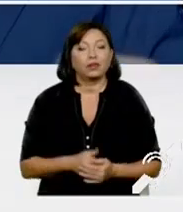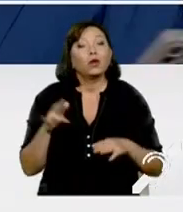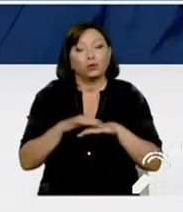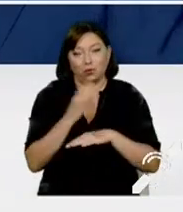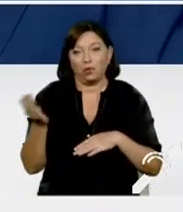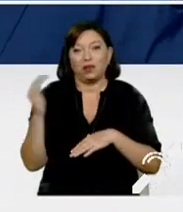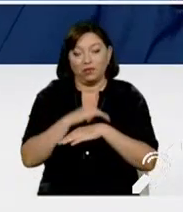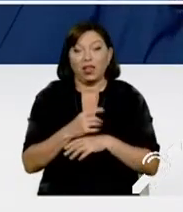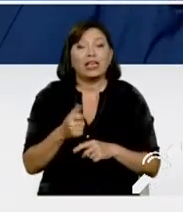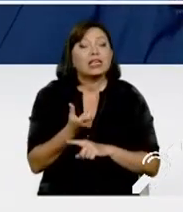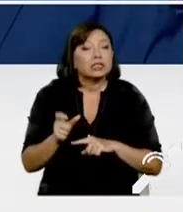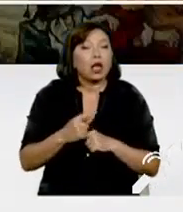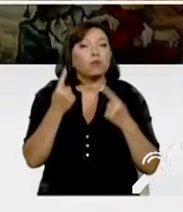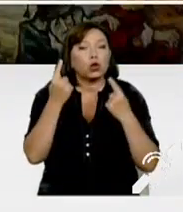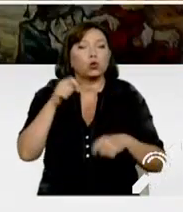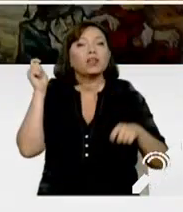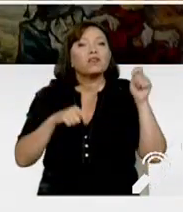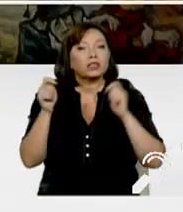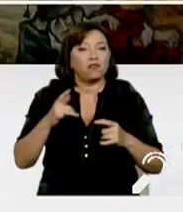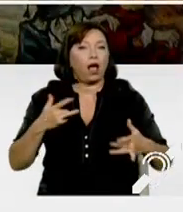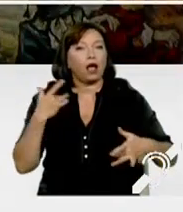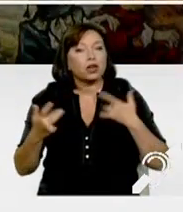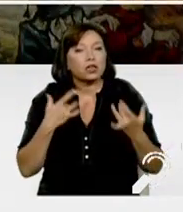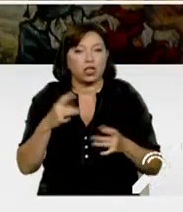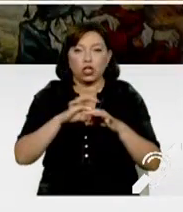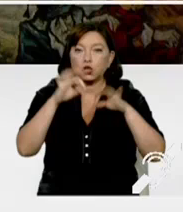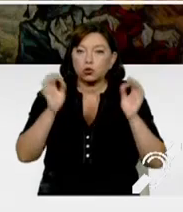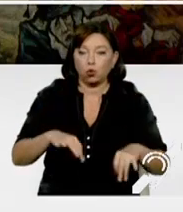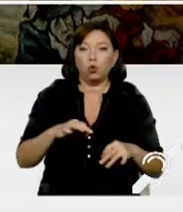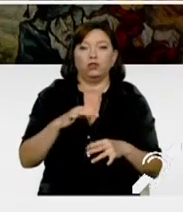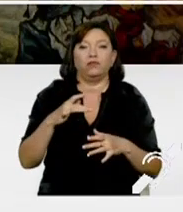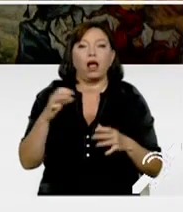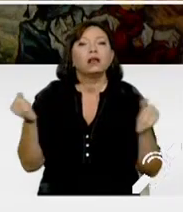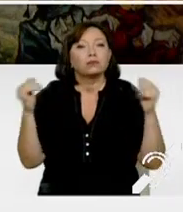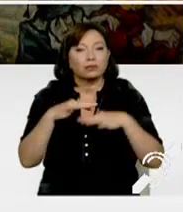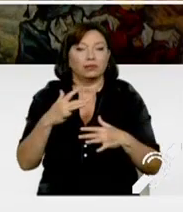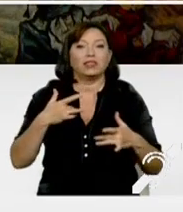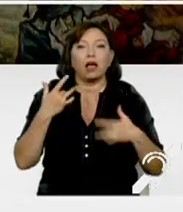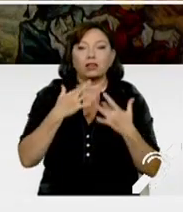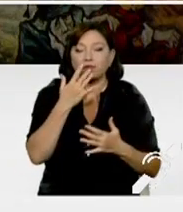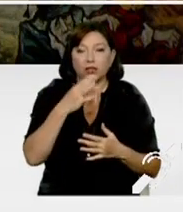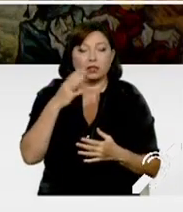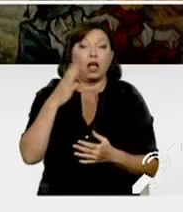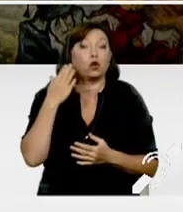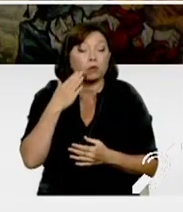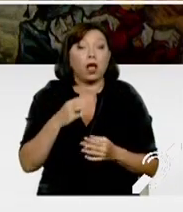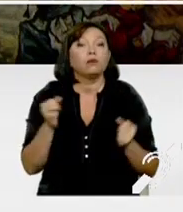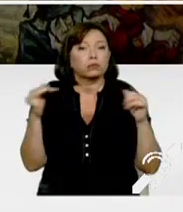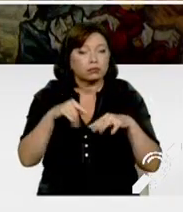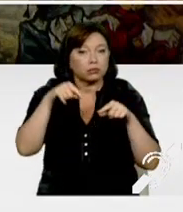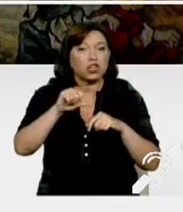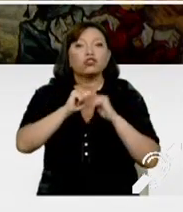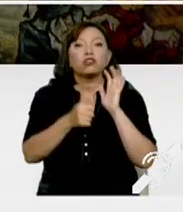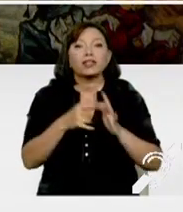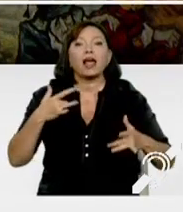Bun găsit, cel mai mare festival al artelor culturale, Reuniunea Teatrelor Naționale Românești, a reunit și în acest an